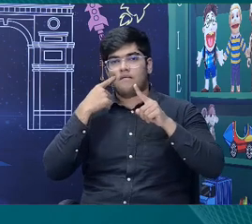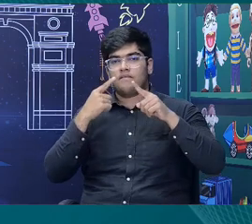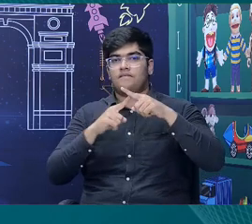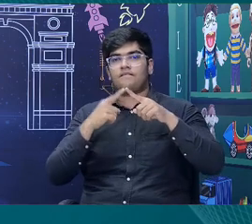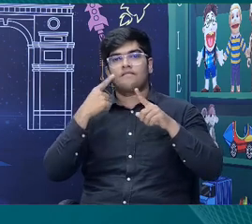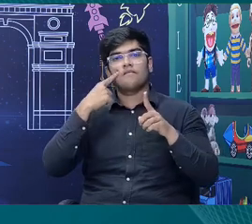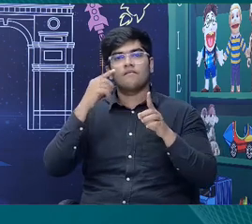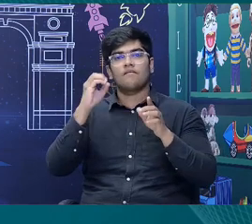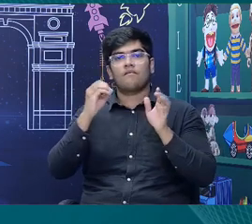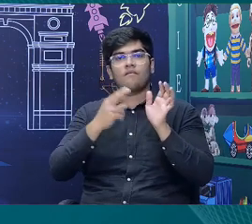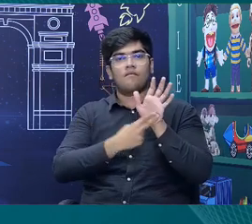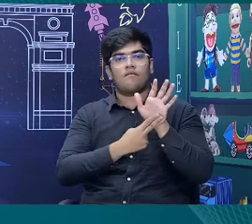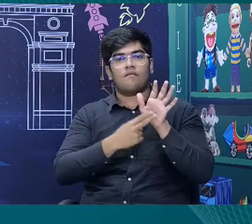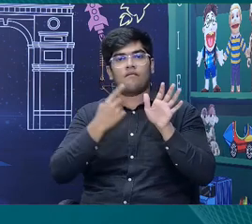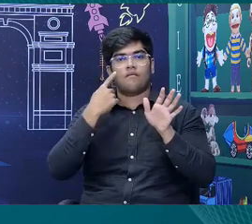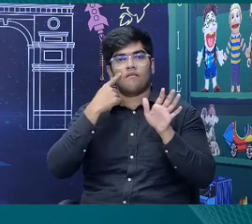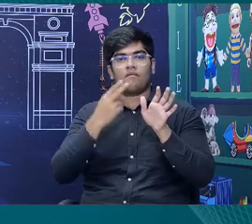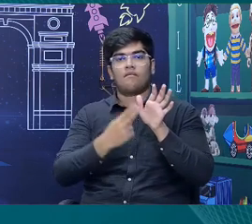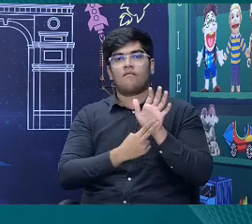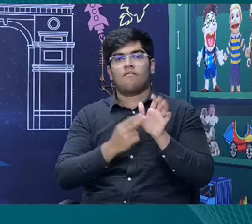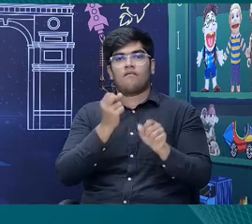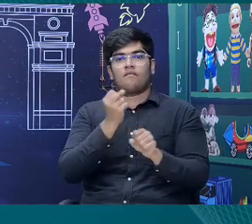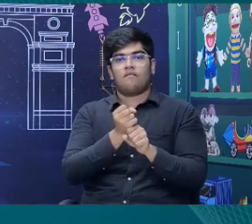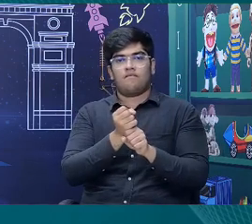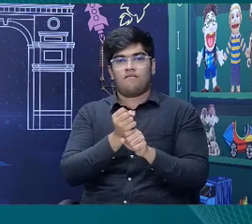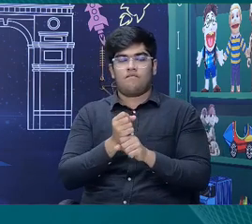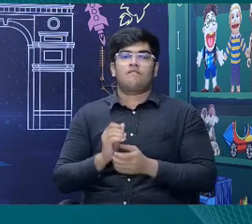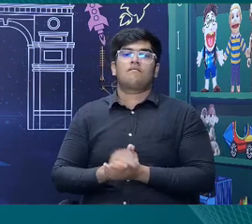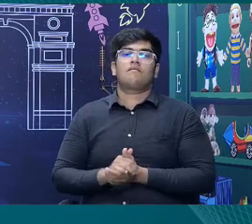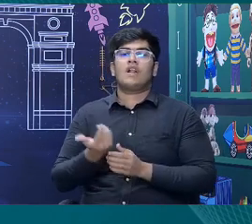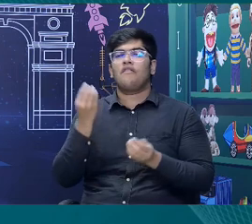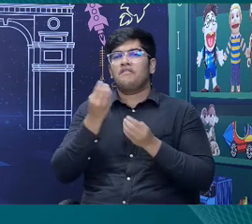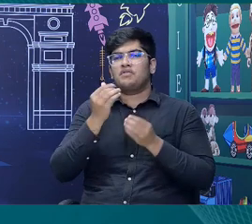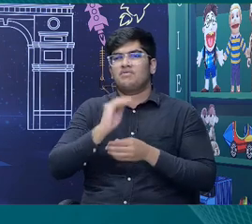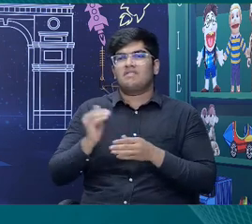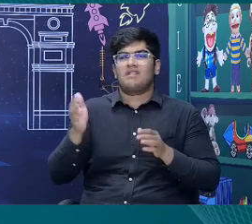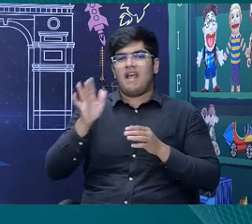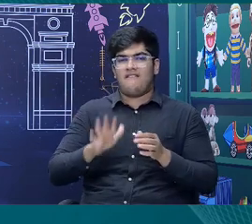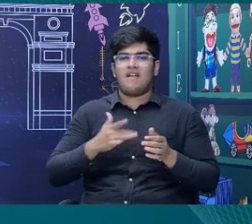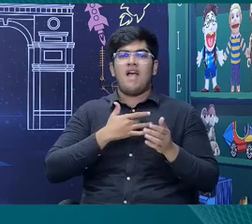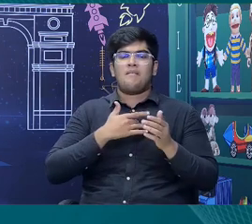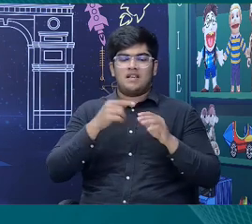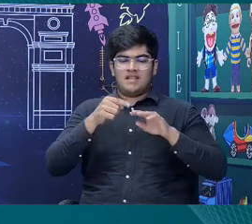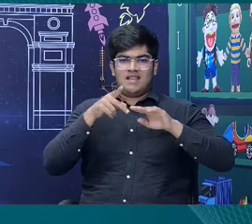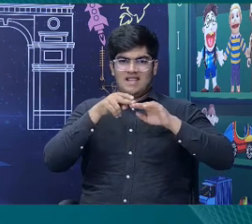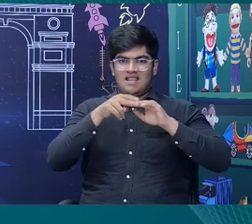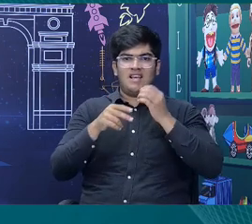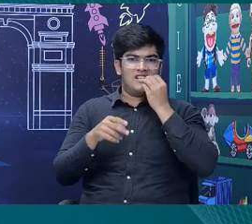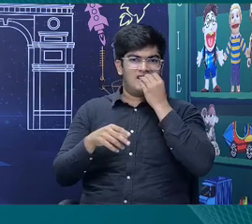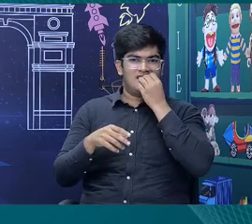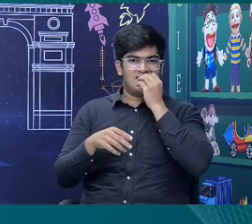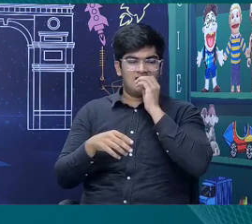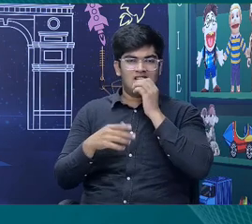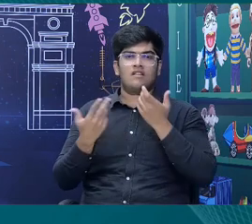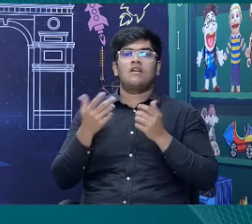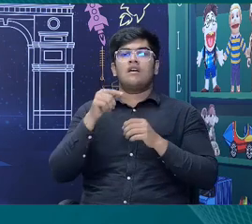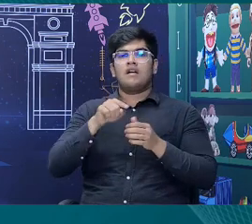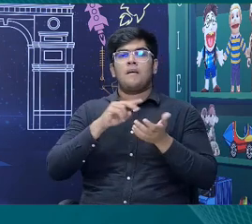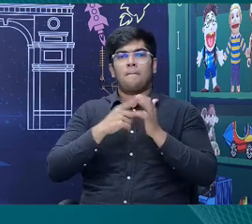प्रॉब्लमैटिक लर्निंग्स की बात कर रहे हैं जैसे अगर हम बोले कि बच्चे कहीं नाखून चबाते हैं वो क्या है यह नहीं है कि वो अ